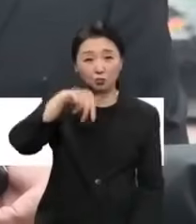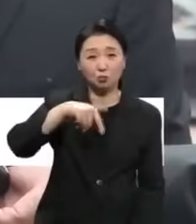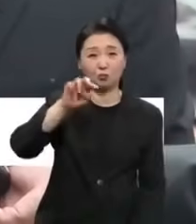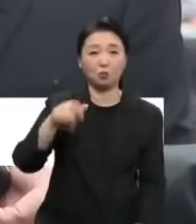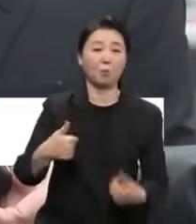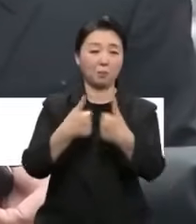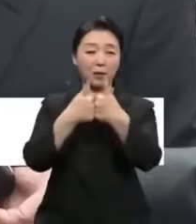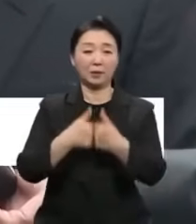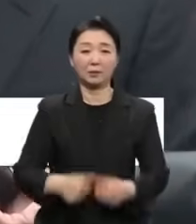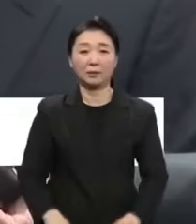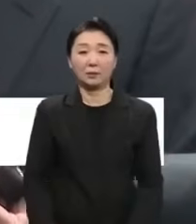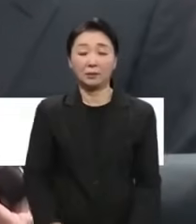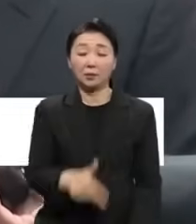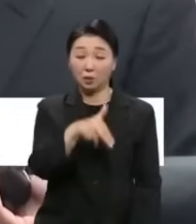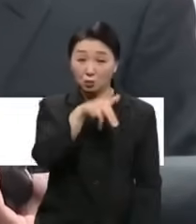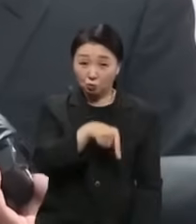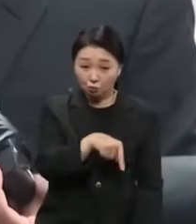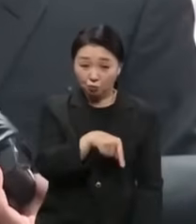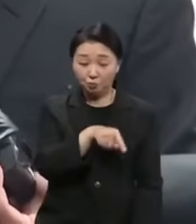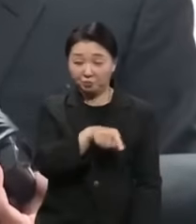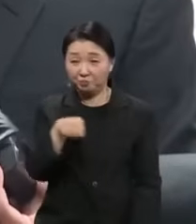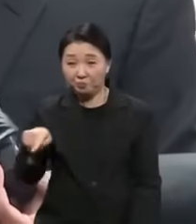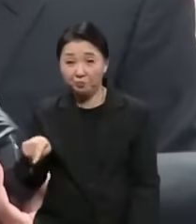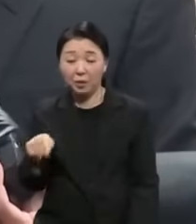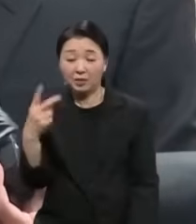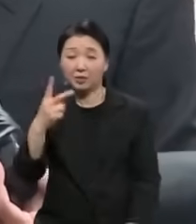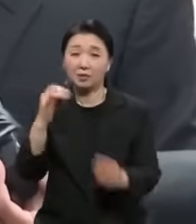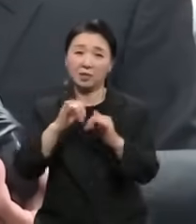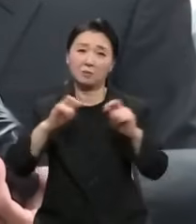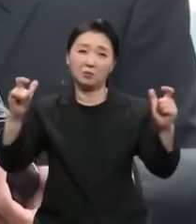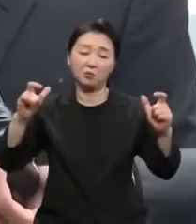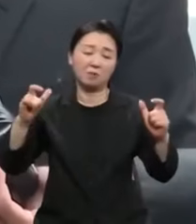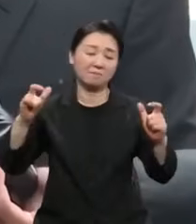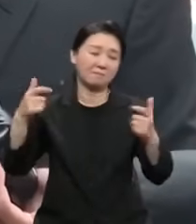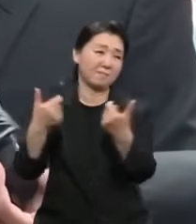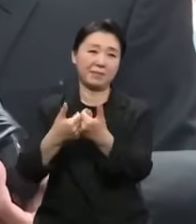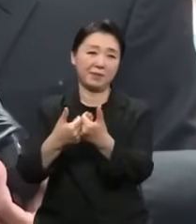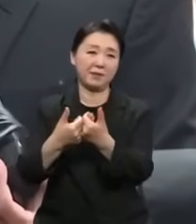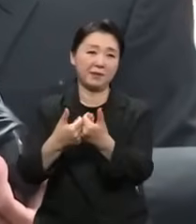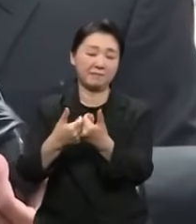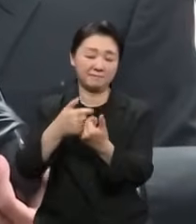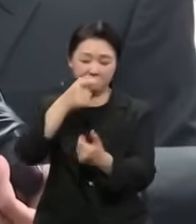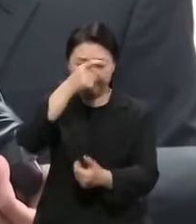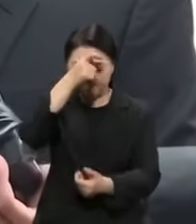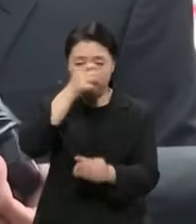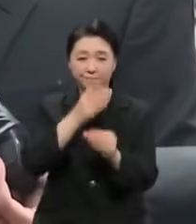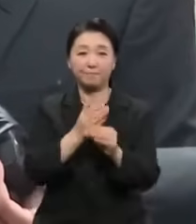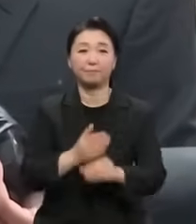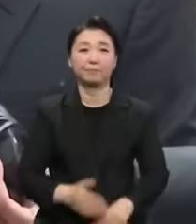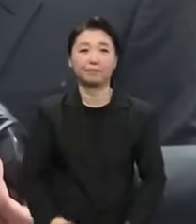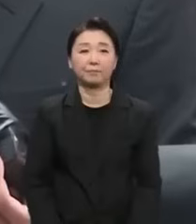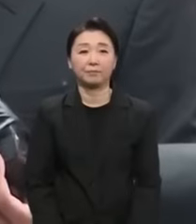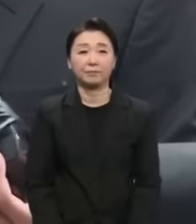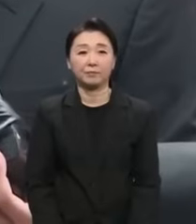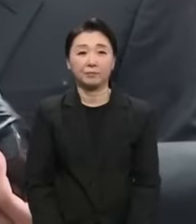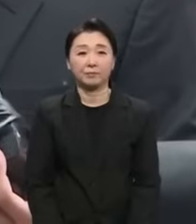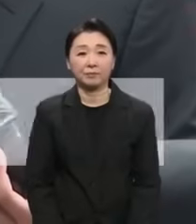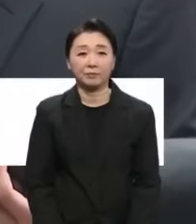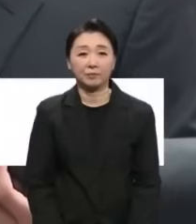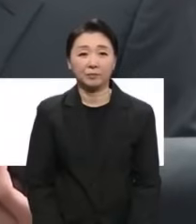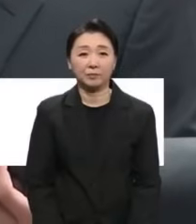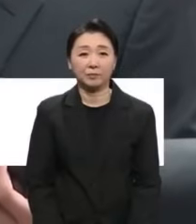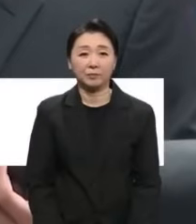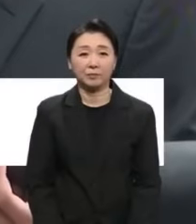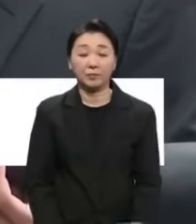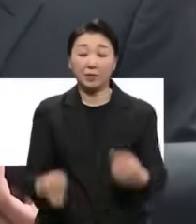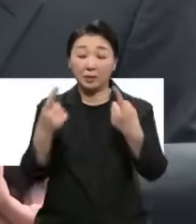맞붙었습니다. 두 후보 모두 2,000명 증원을 절대 받아들일 수 없다는 강경파입니다. 의대 정원